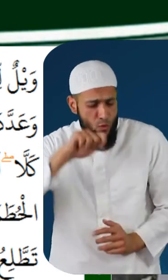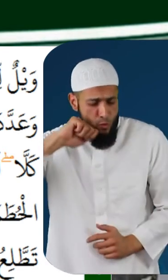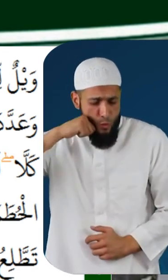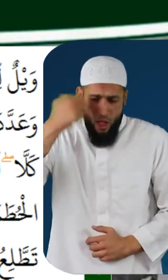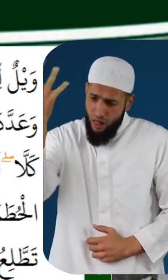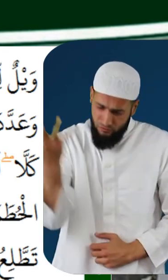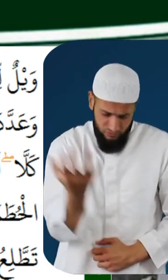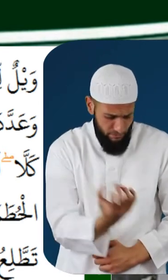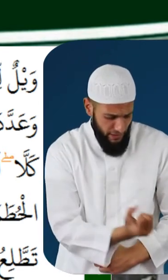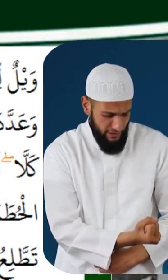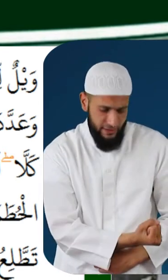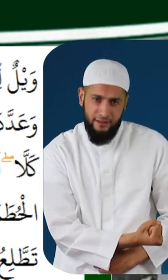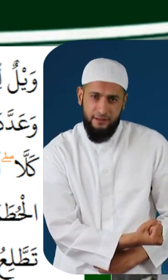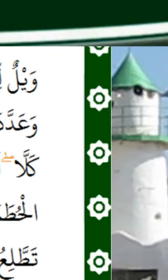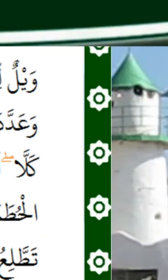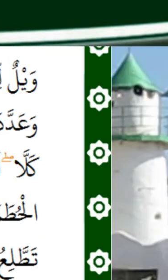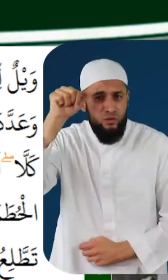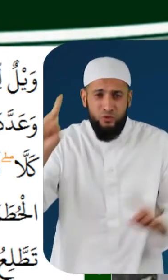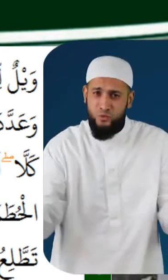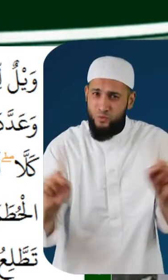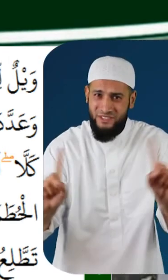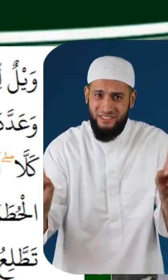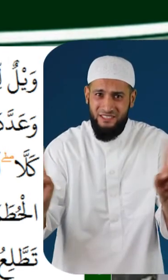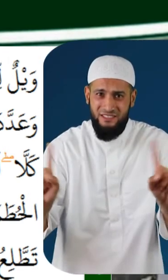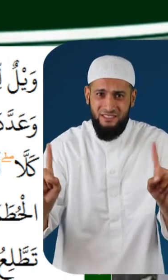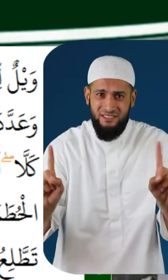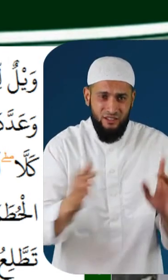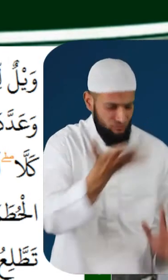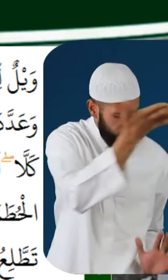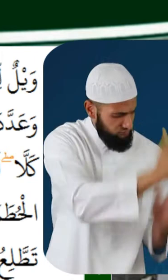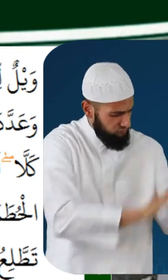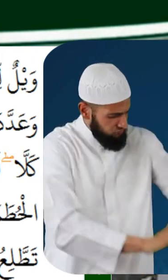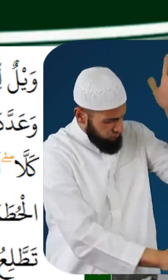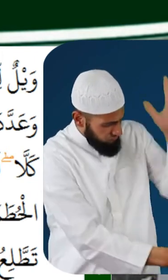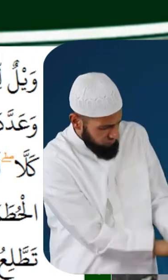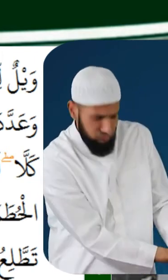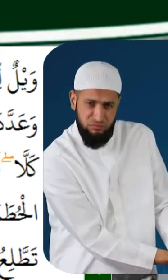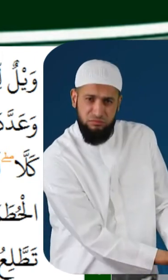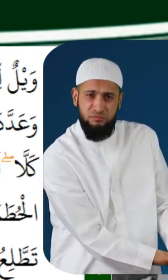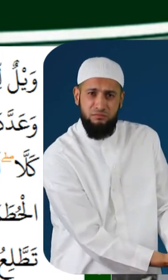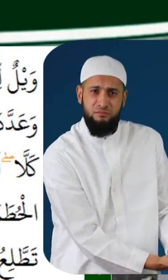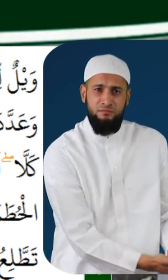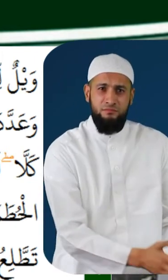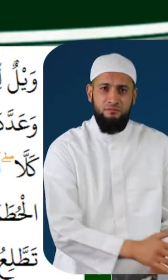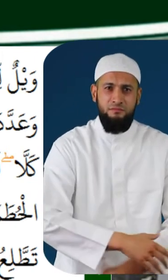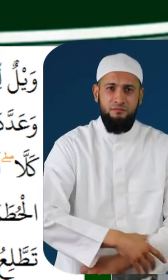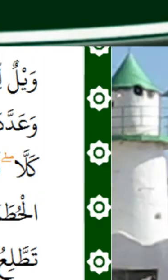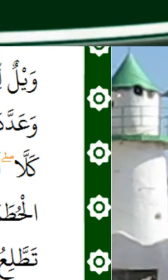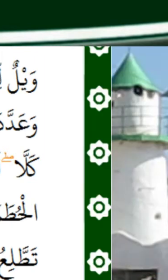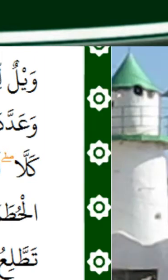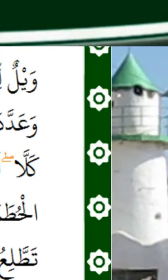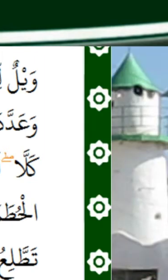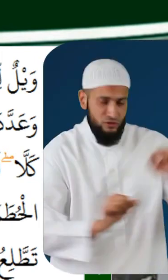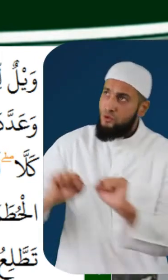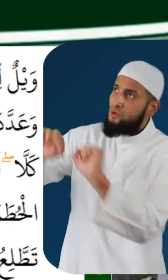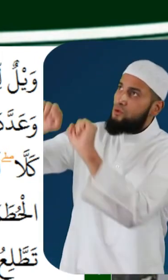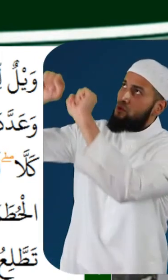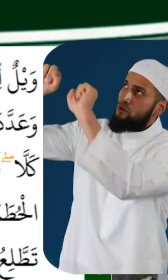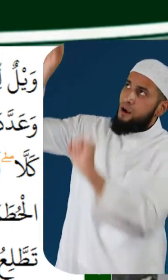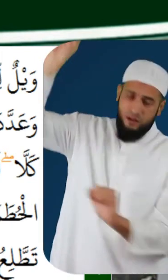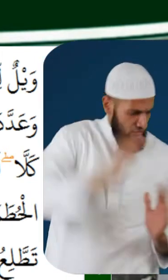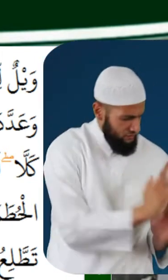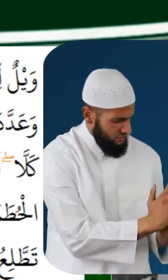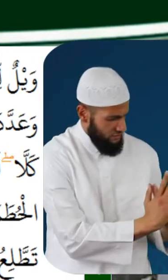في الحطمة وما أدراك ما الحطمة